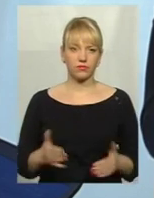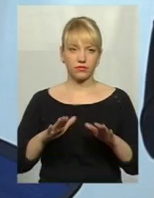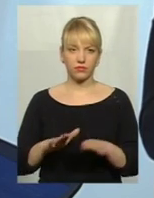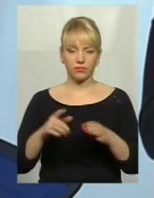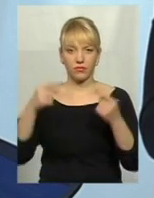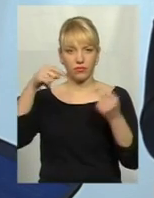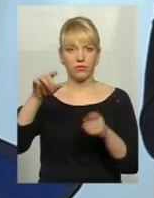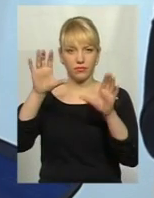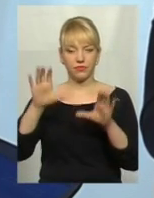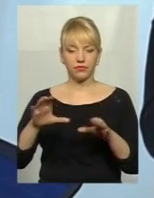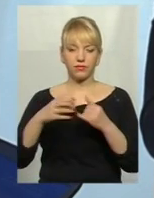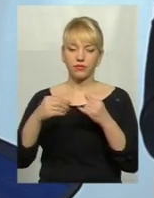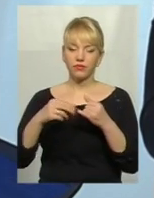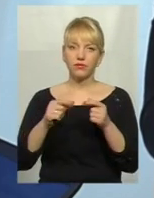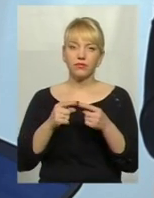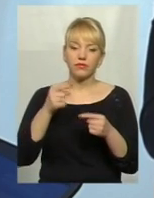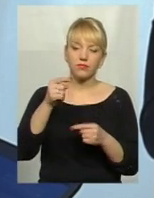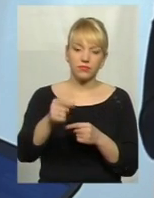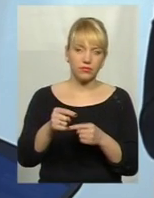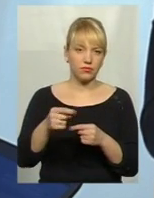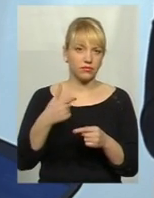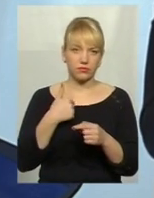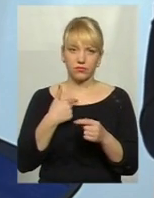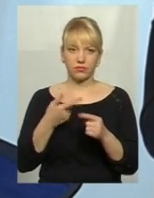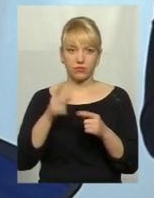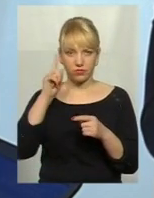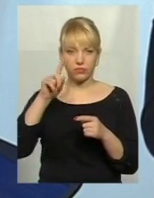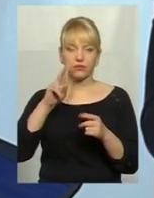Земельні ресурси за межами населеного пункту, ми знаємо, що